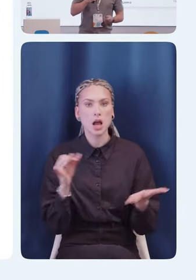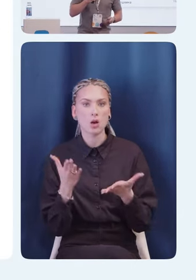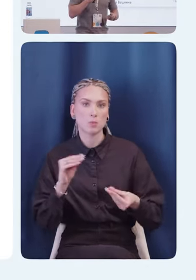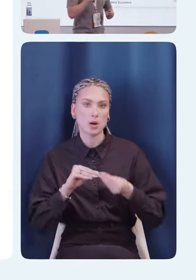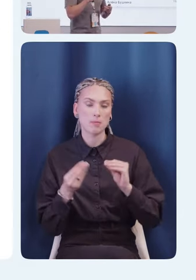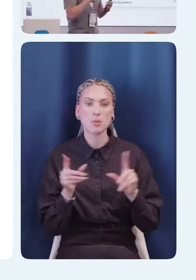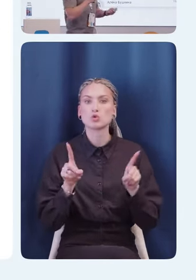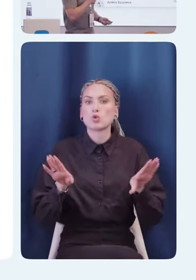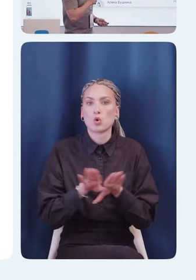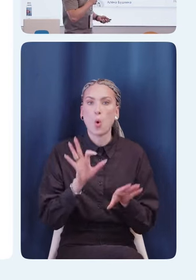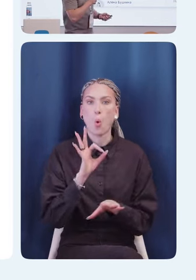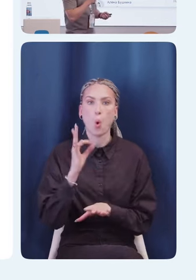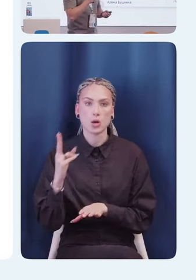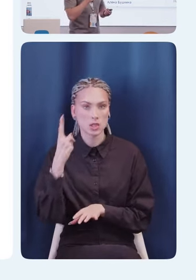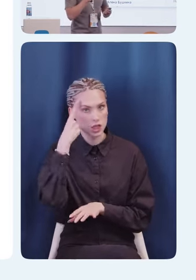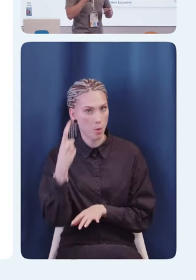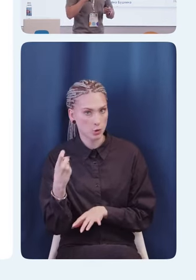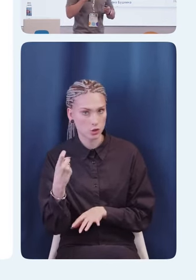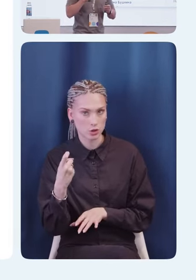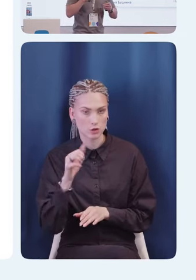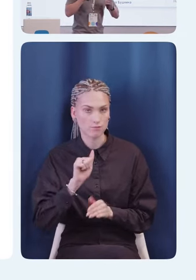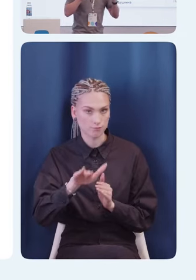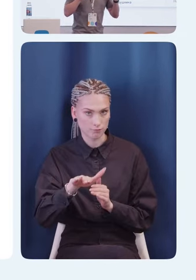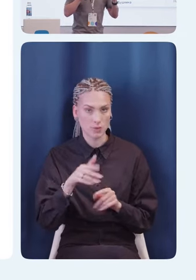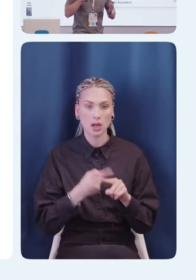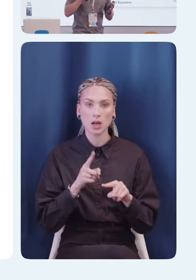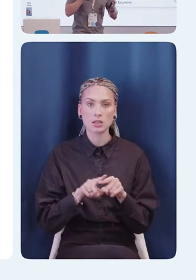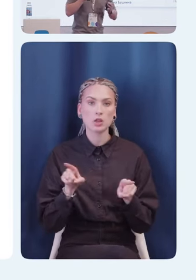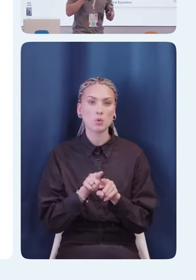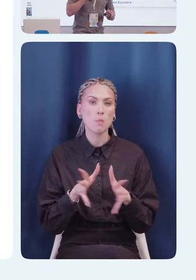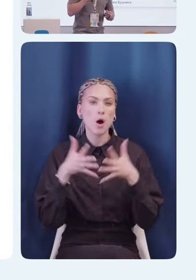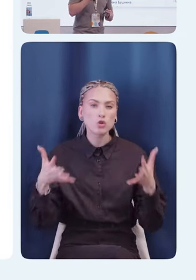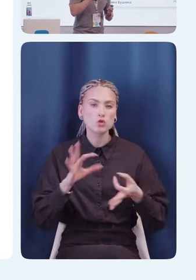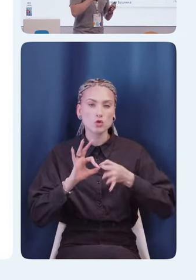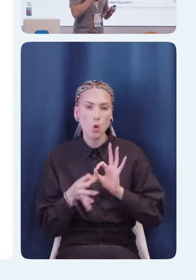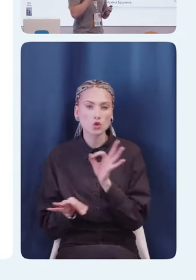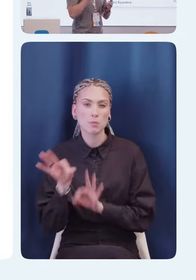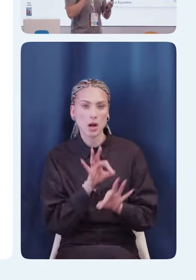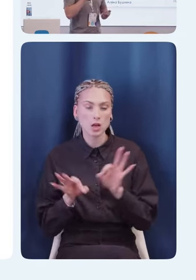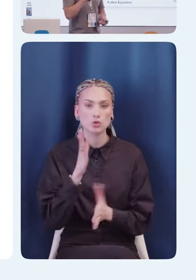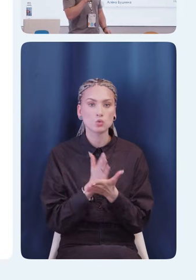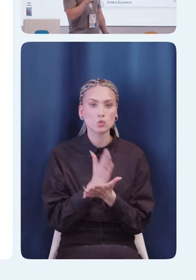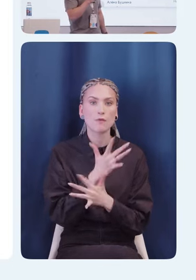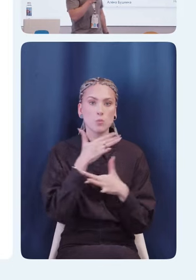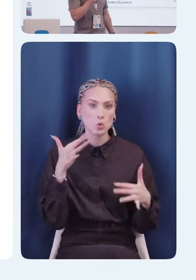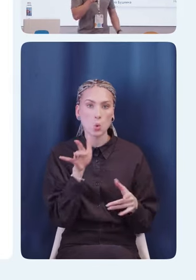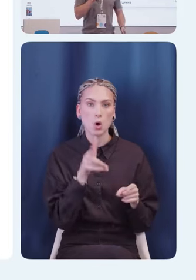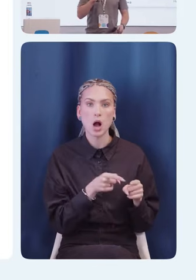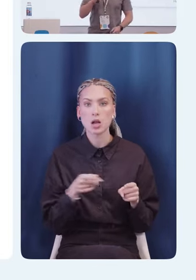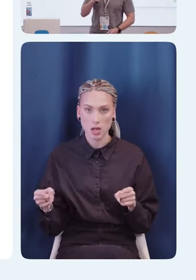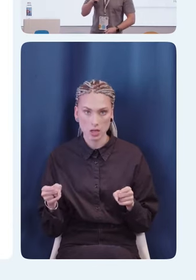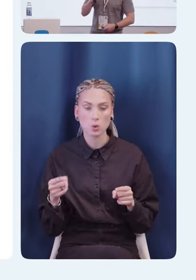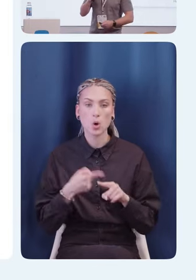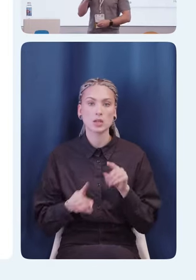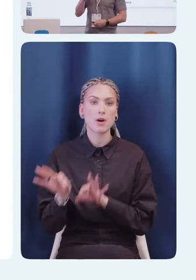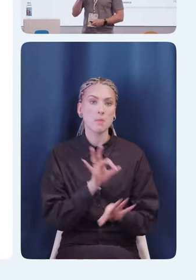том, что же такое ОК-сообщение. Это довольно большой и сложный проект, существует уже много лет. У этого